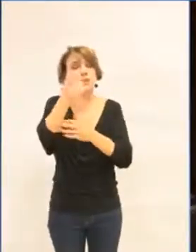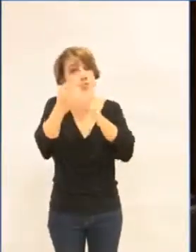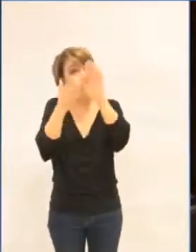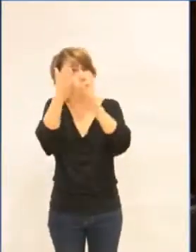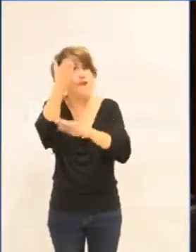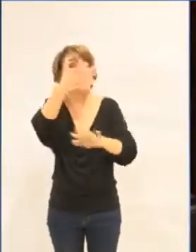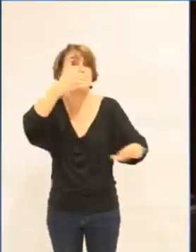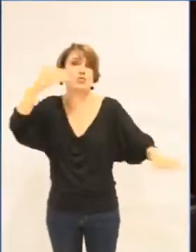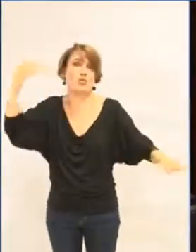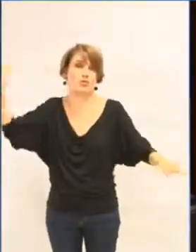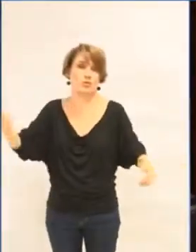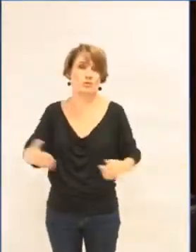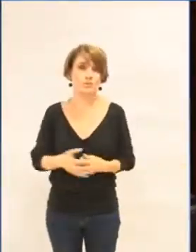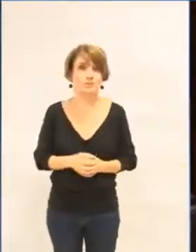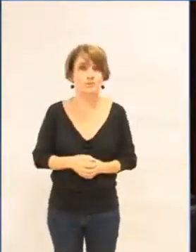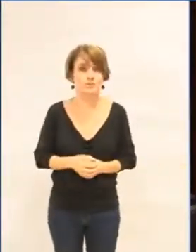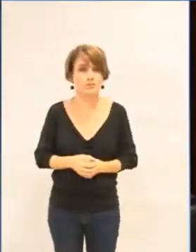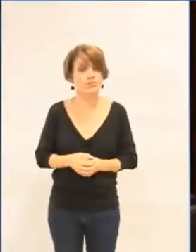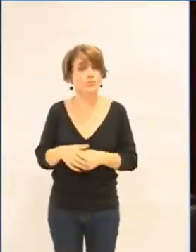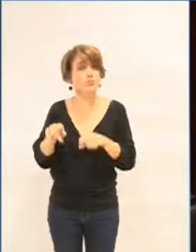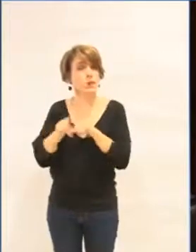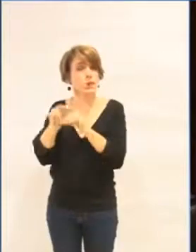évoque aussi les problématiques